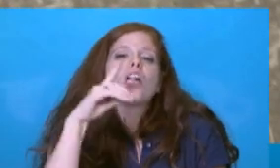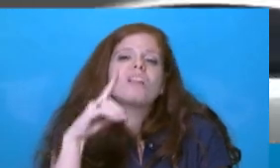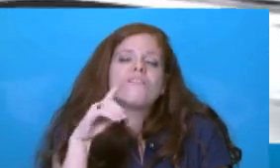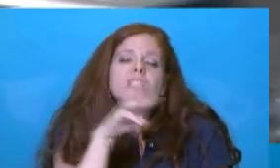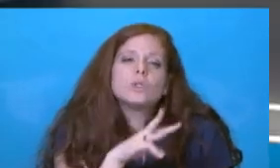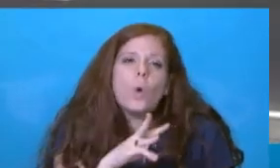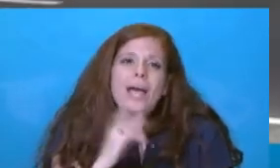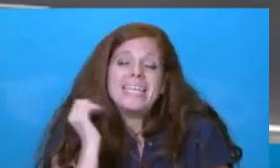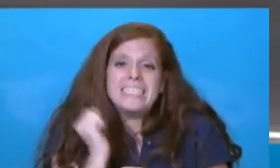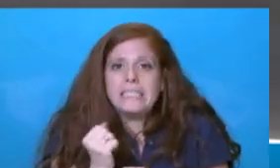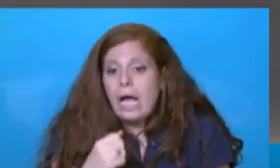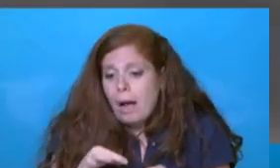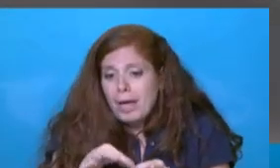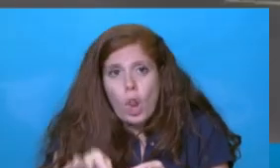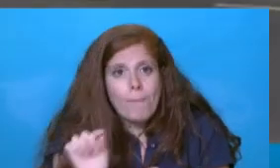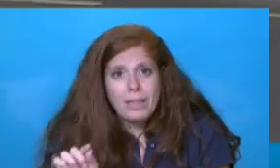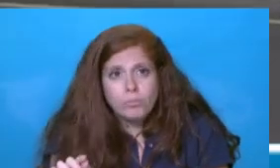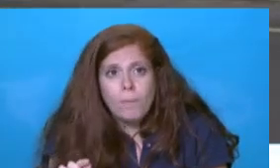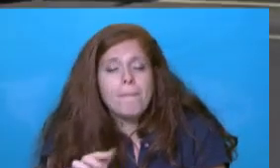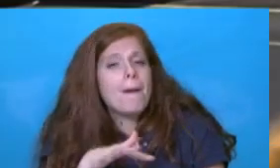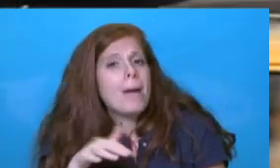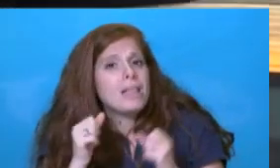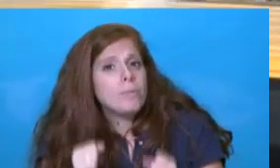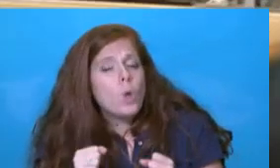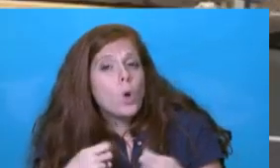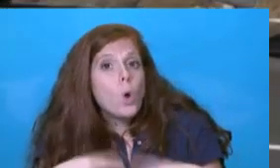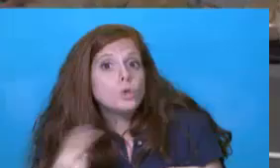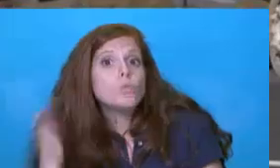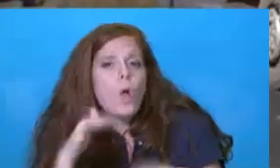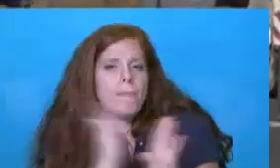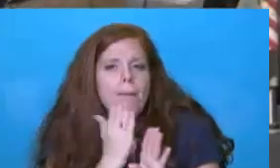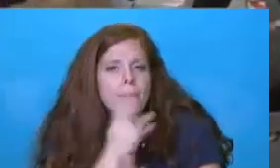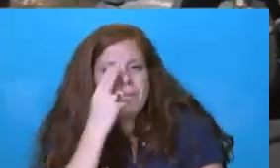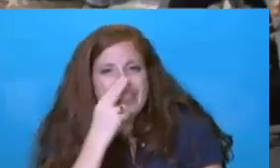מאלעזר. במערכת הביטחון חוששים שמחבלים נוספים ינסו לפגע בהשראתם.